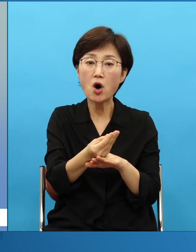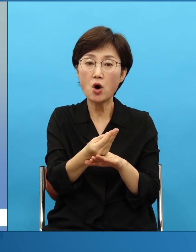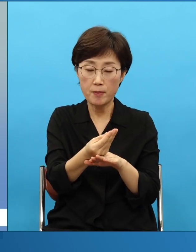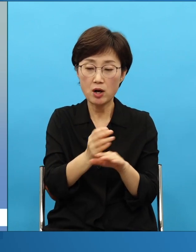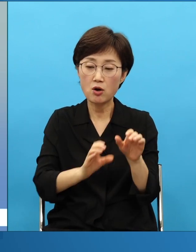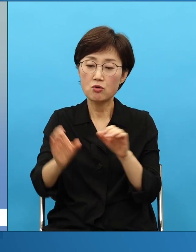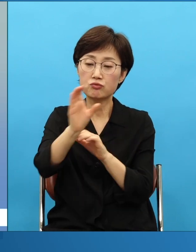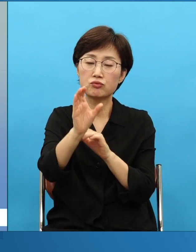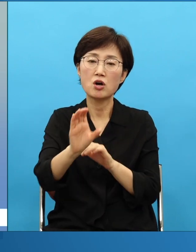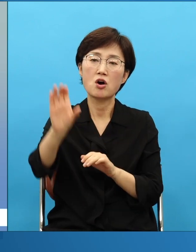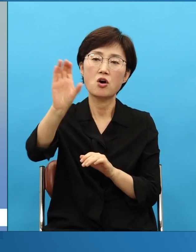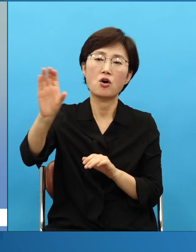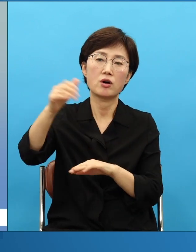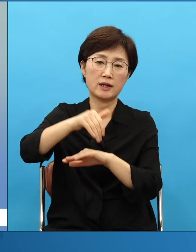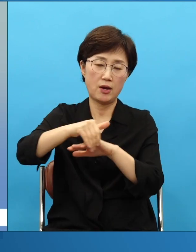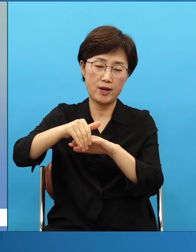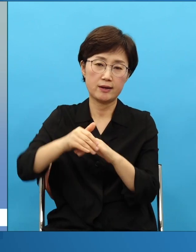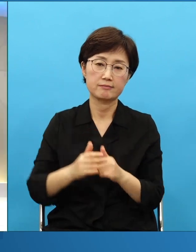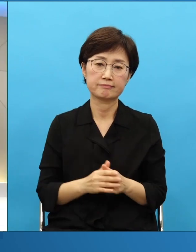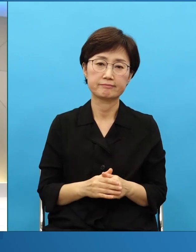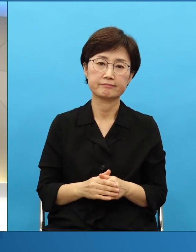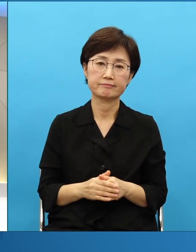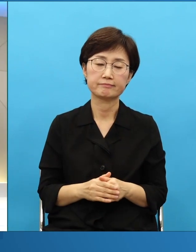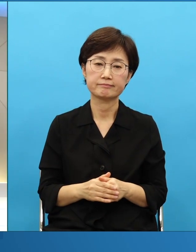추후 업데이트될 예정입니다.